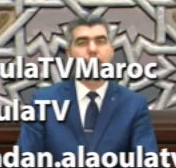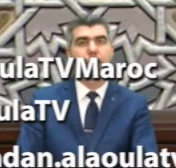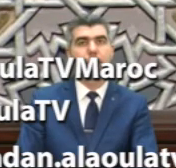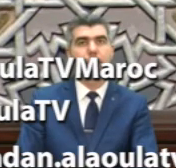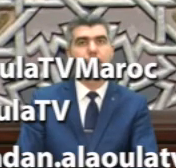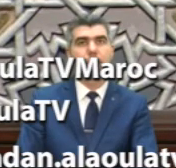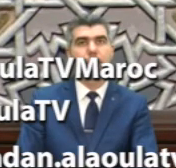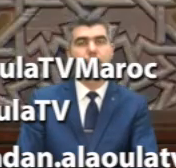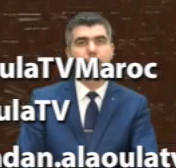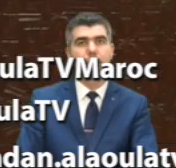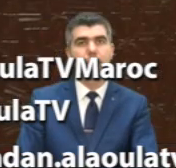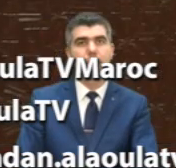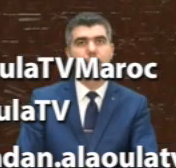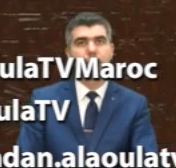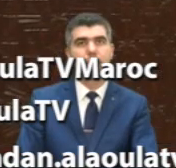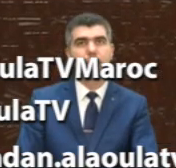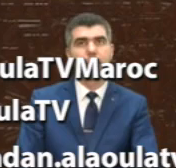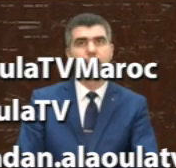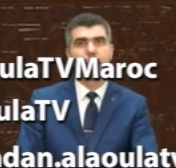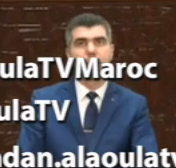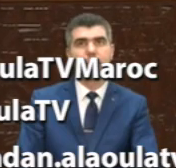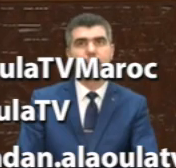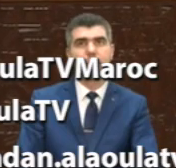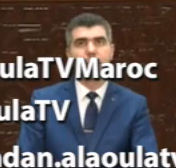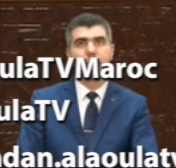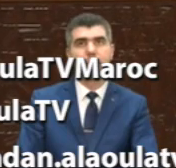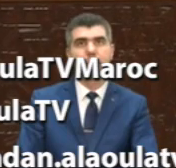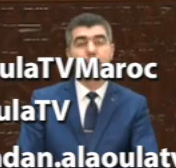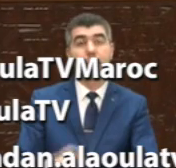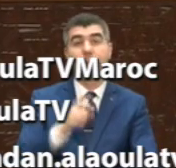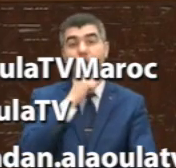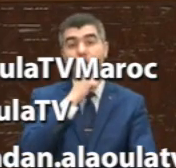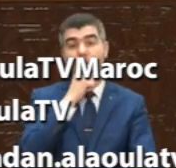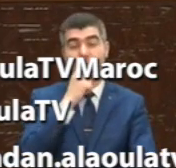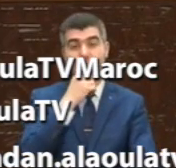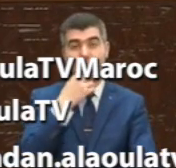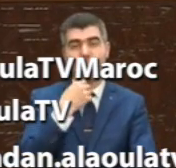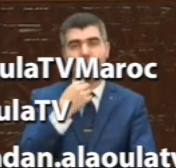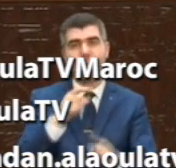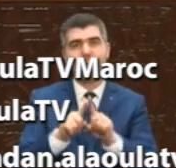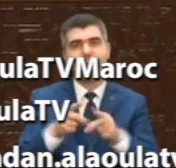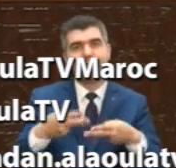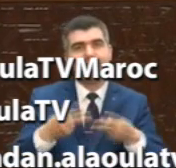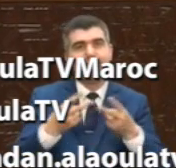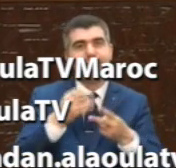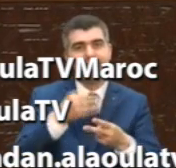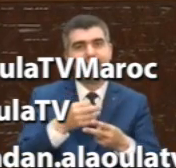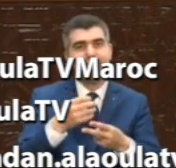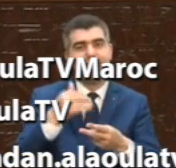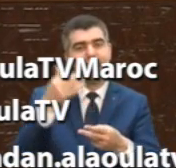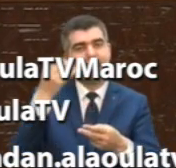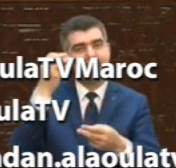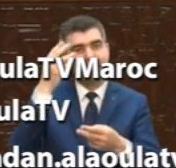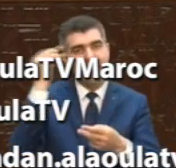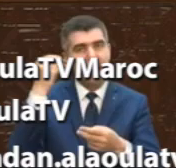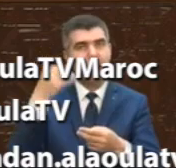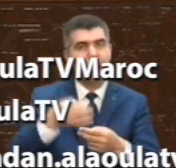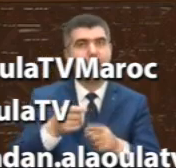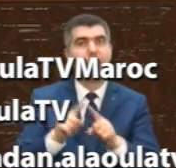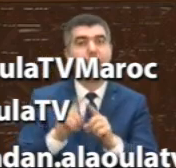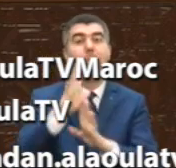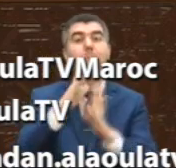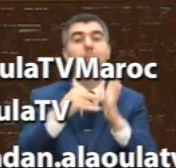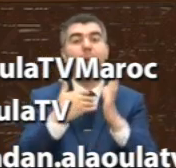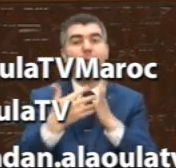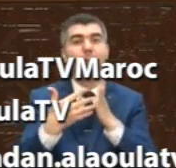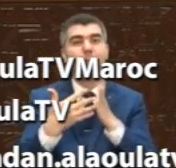عفوا الله يحسن العون. رمضان سيد النائب المحترم اقليم النواصر، جا جزء من السؤال ديالكم، كان السؤال هي البرامج